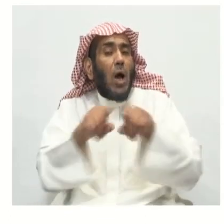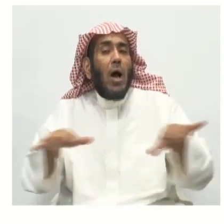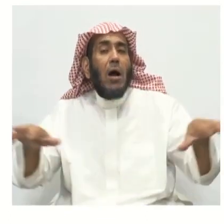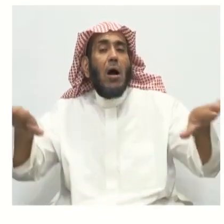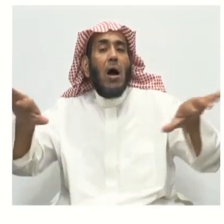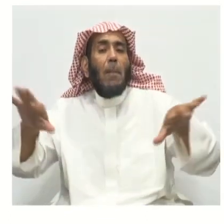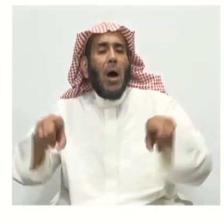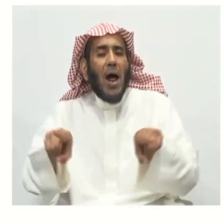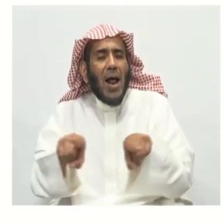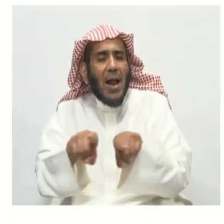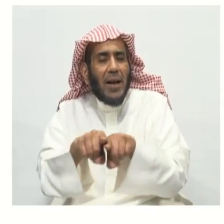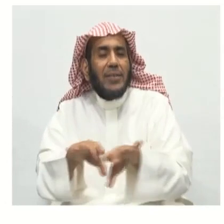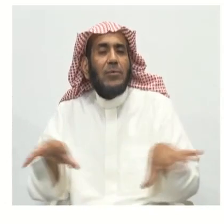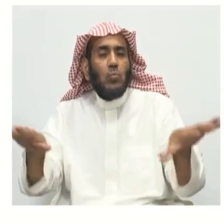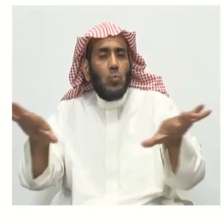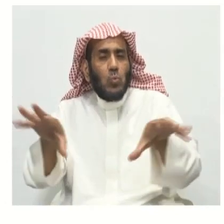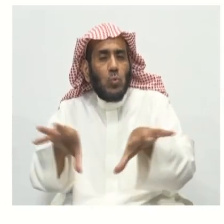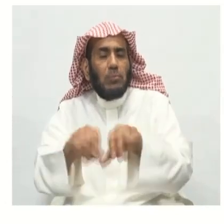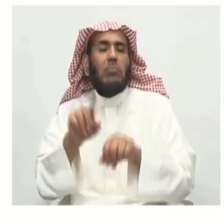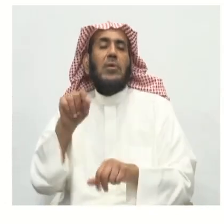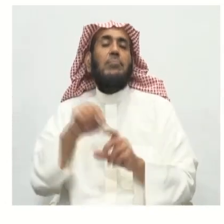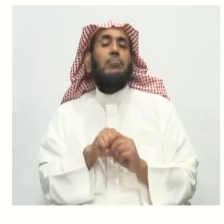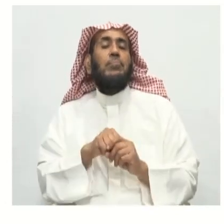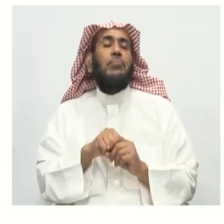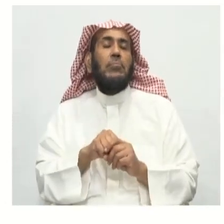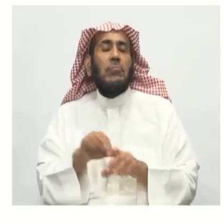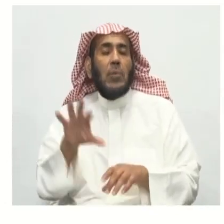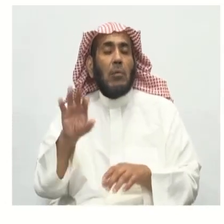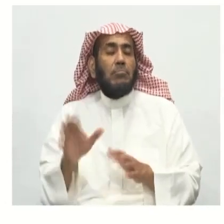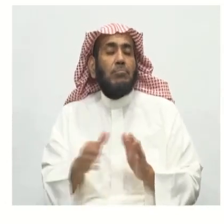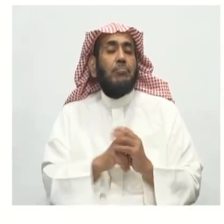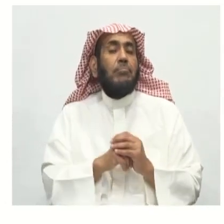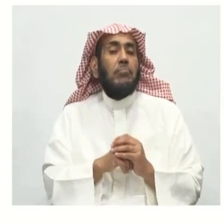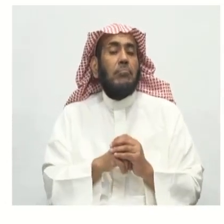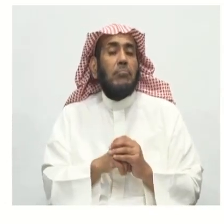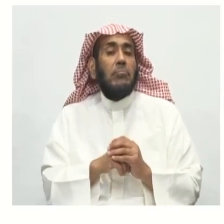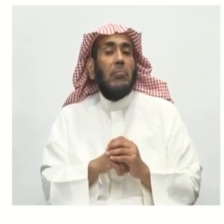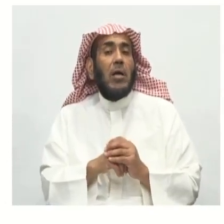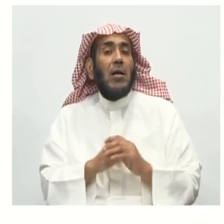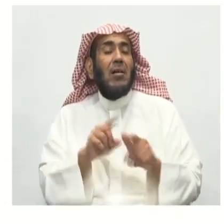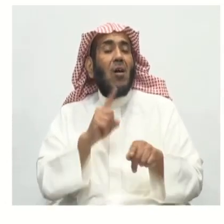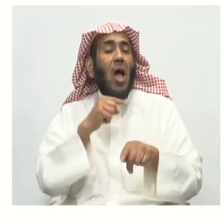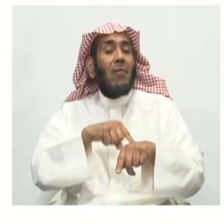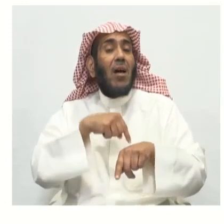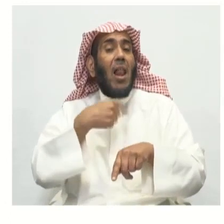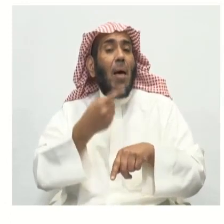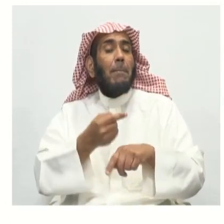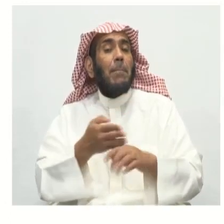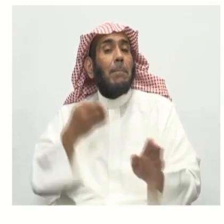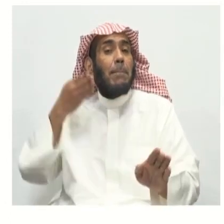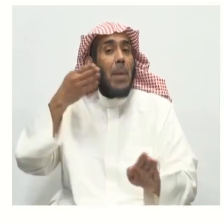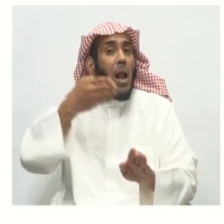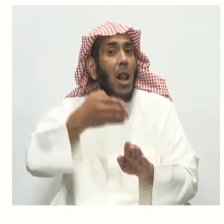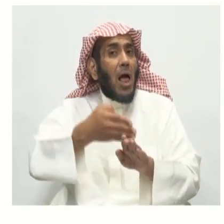البحرين ممتاز ط طيب فلما بلغا